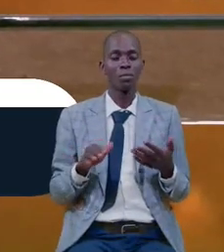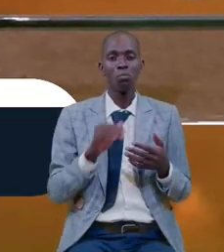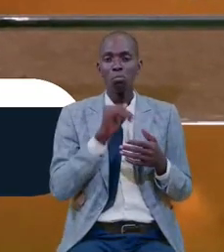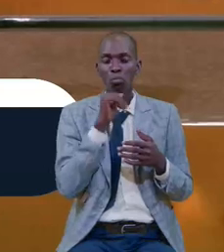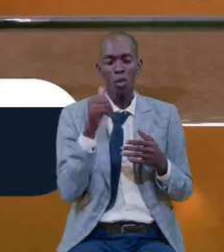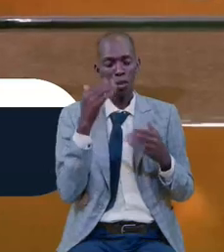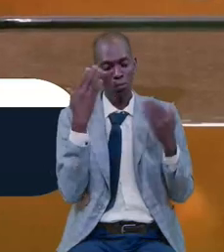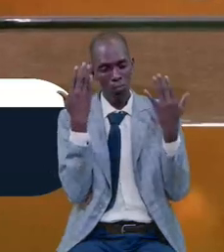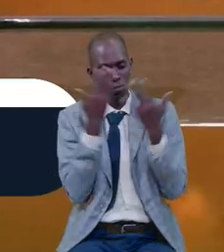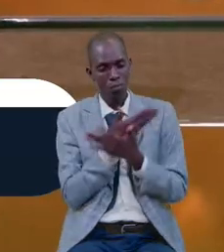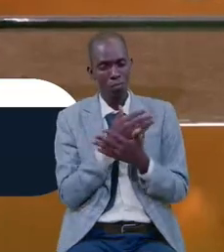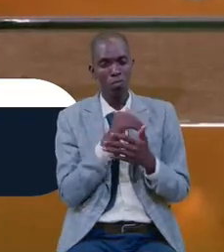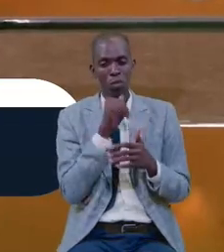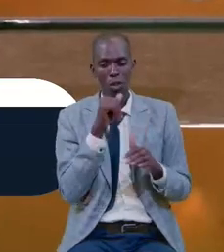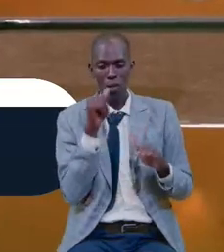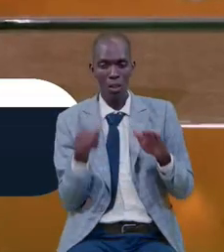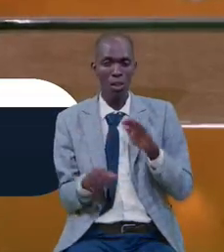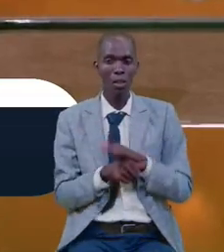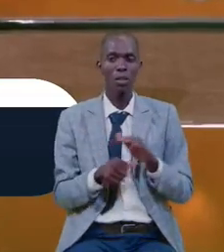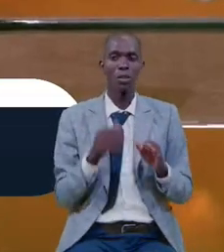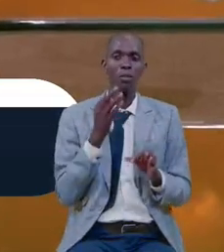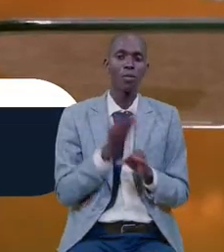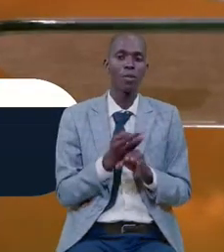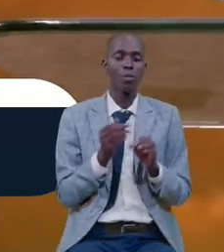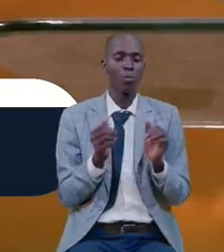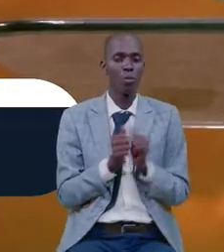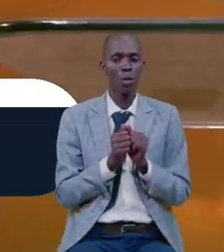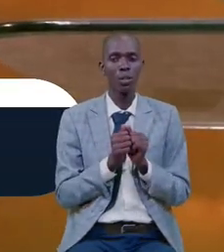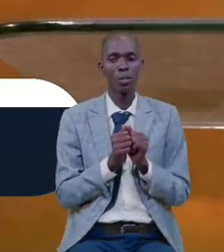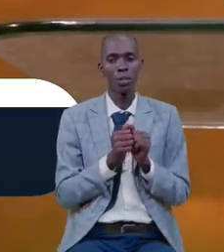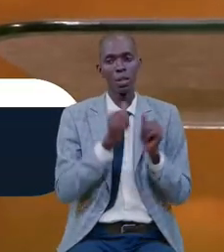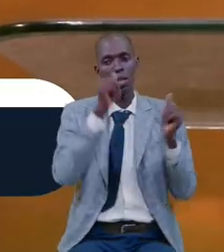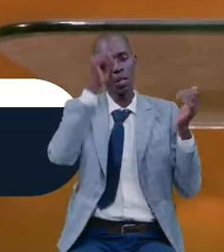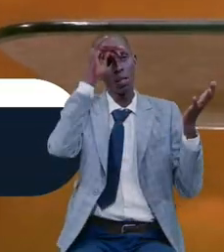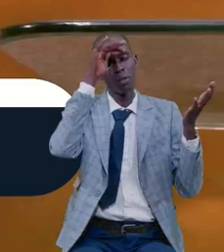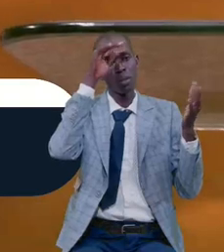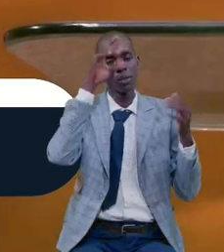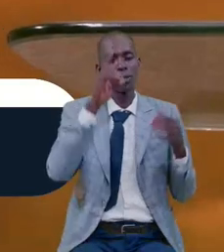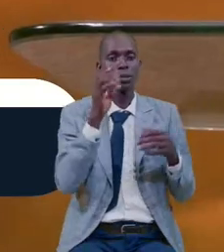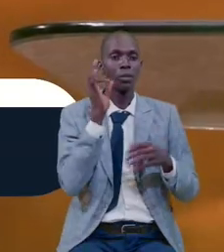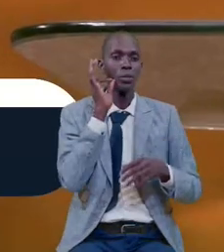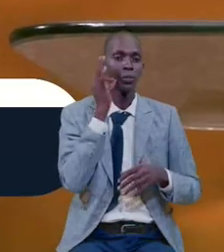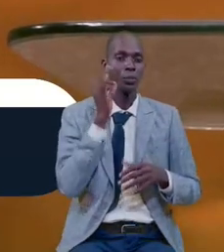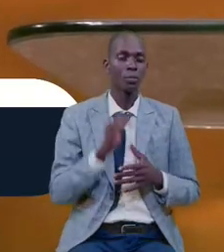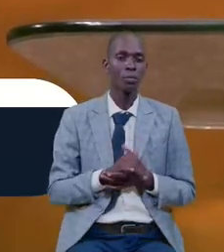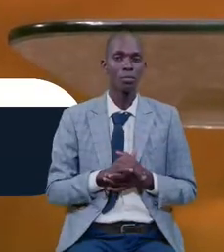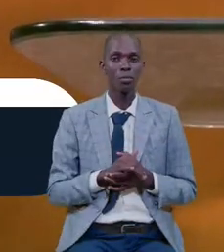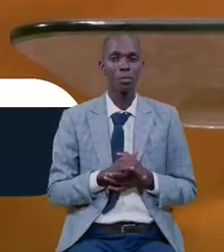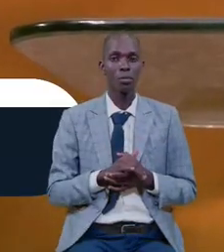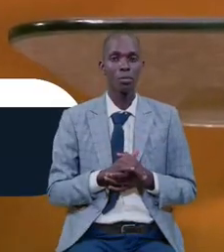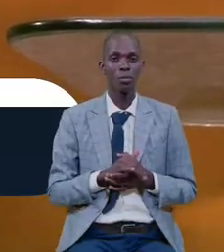d'une foi explicite, claire, avec des fruits attendus.